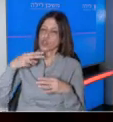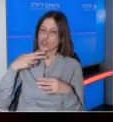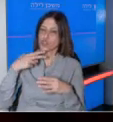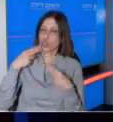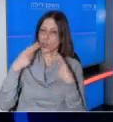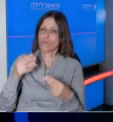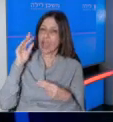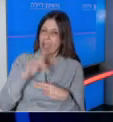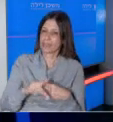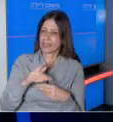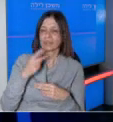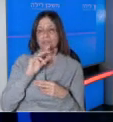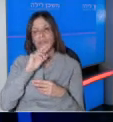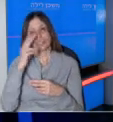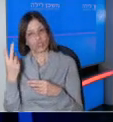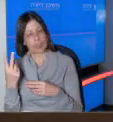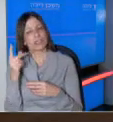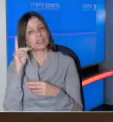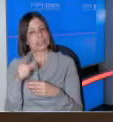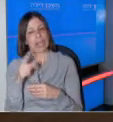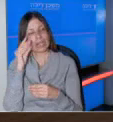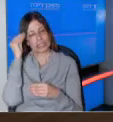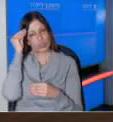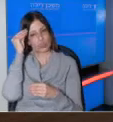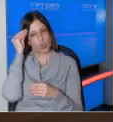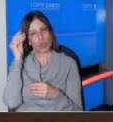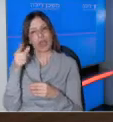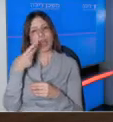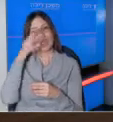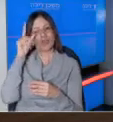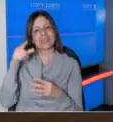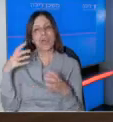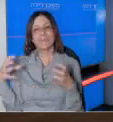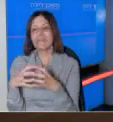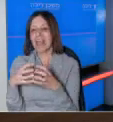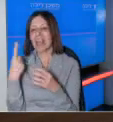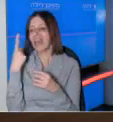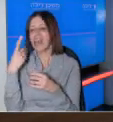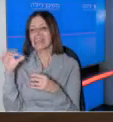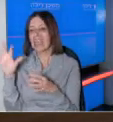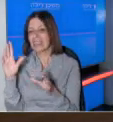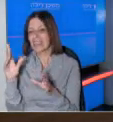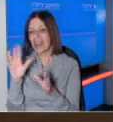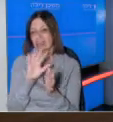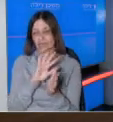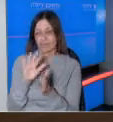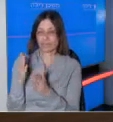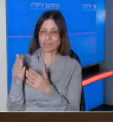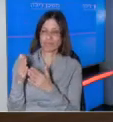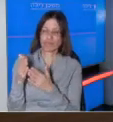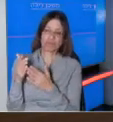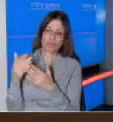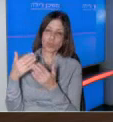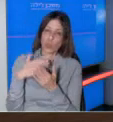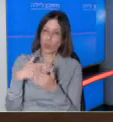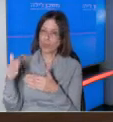אנטי בליכוד. ומצד שני, גם מצד שני צריך לזכור שהליכוד זה המפלגה היחידה, ולהוציא את מפלגת העבודה ואולי